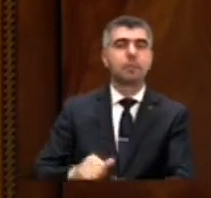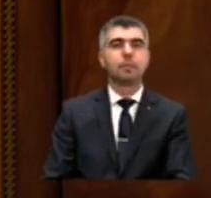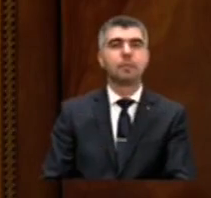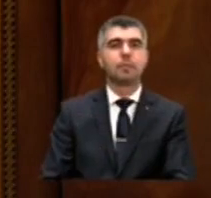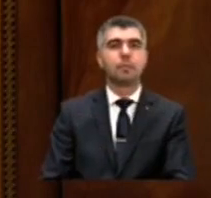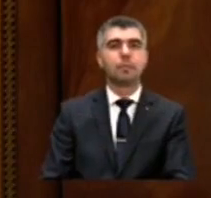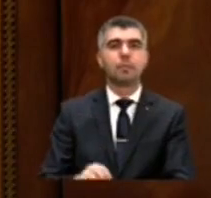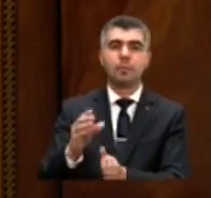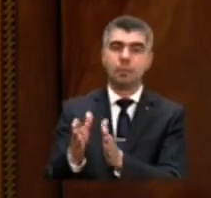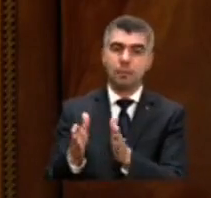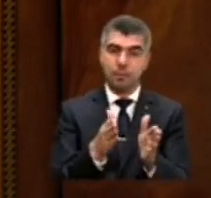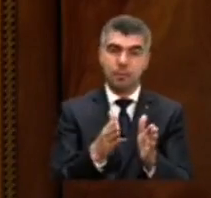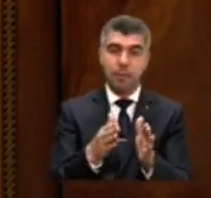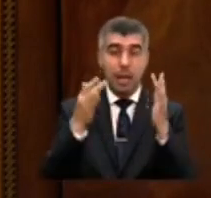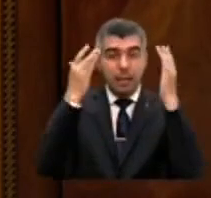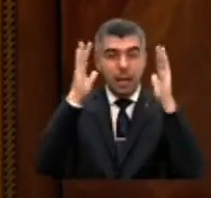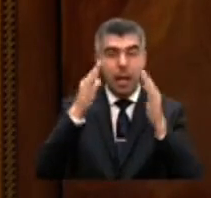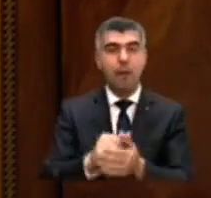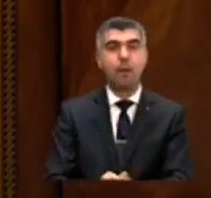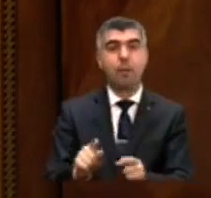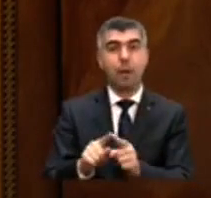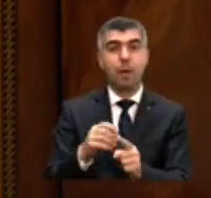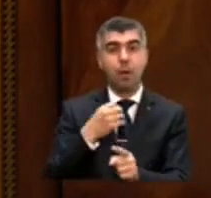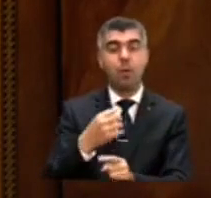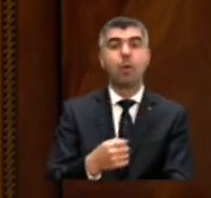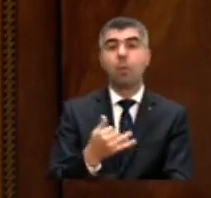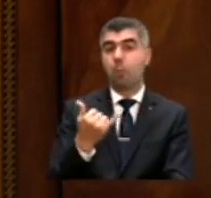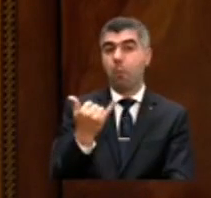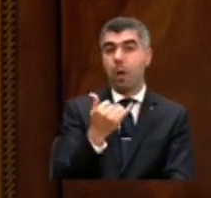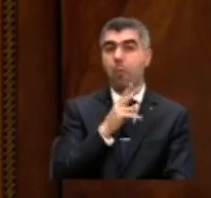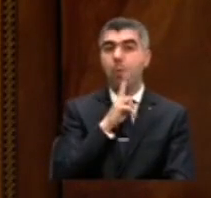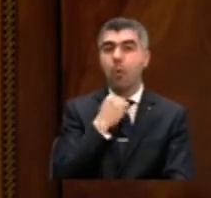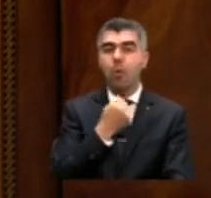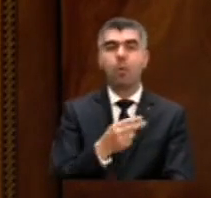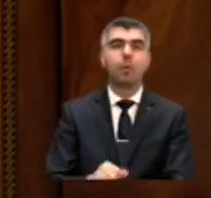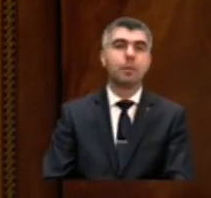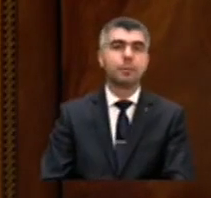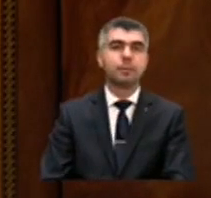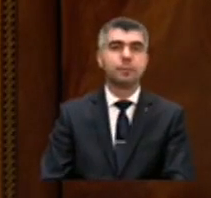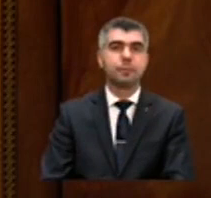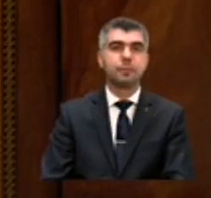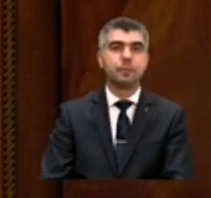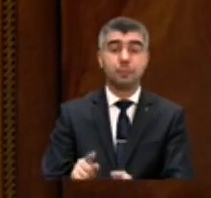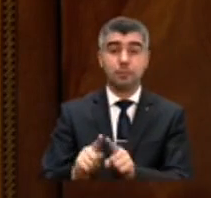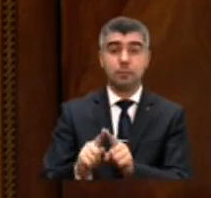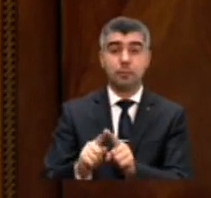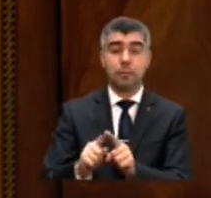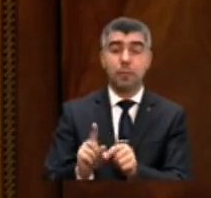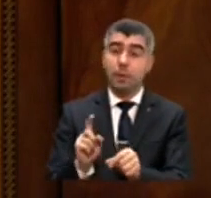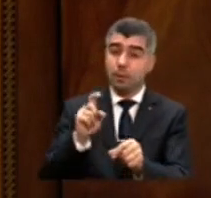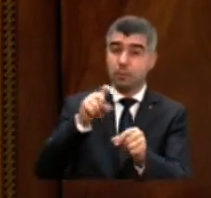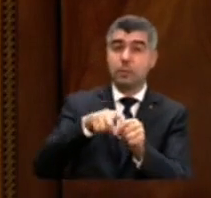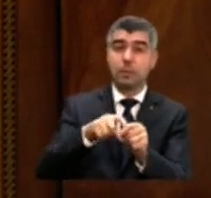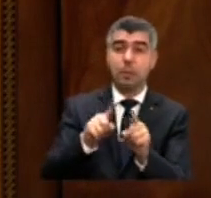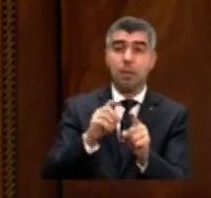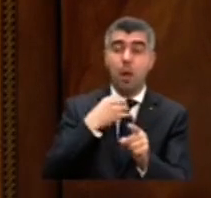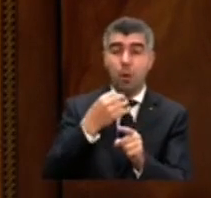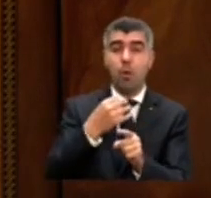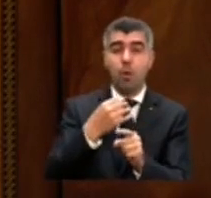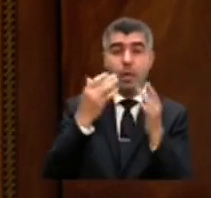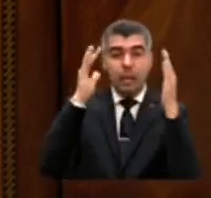الثقافي، ستعطي الحكومة الأولوية لإدماج تراثنا الثقافي في الحياة الاقتصادية